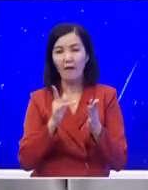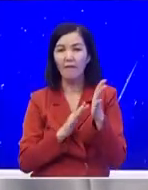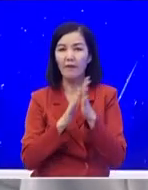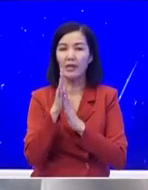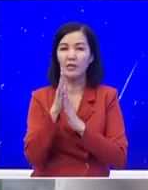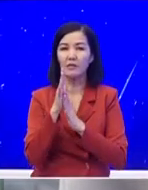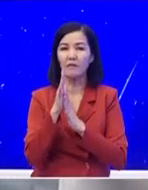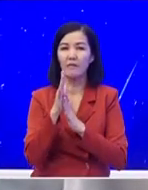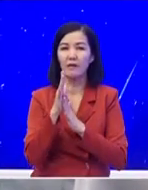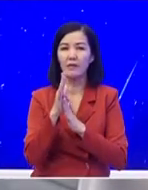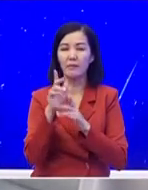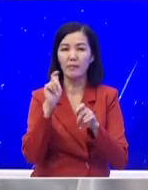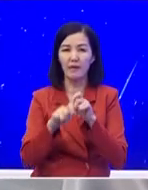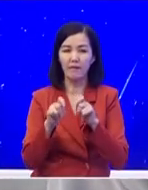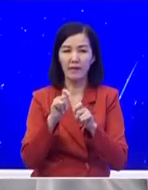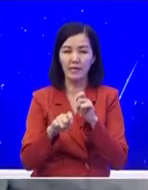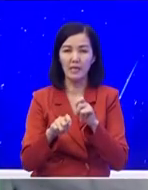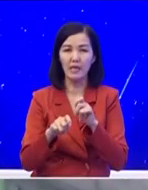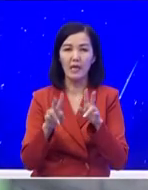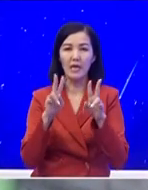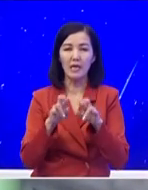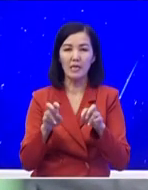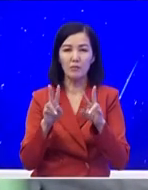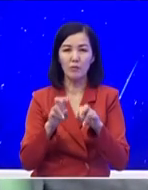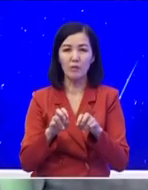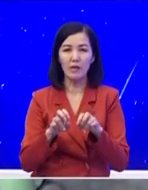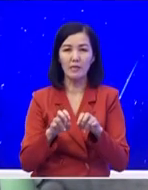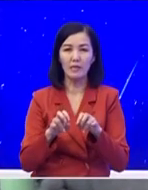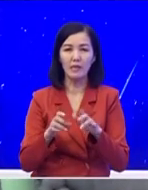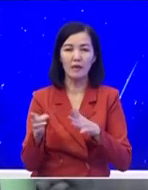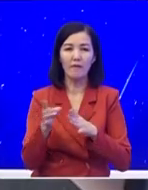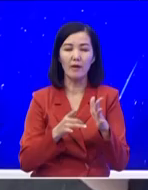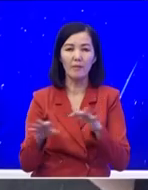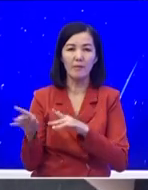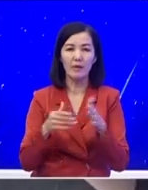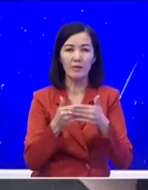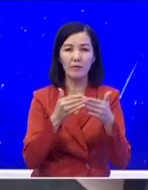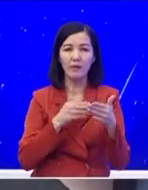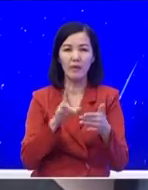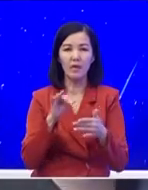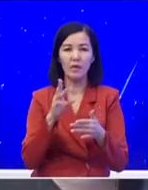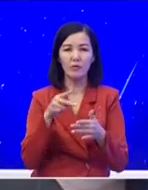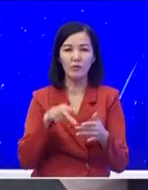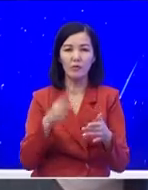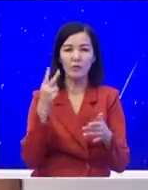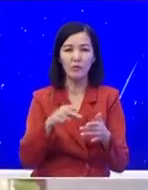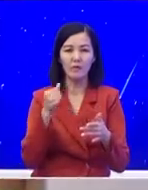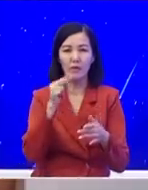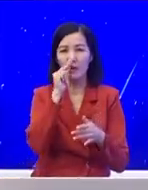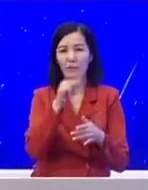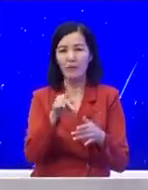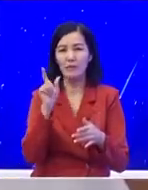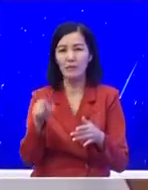выращивает растения, удалось в ходе проведения республиканского оперативно-профилактического мероприятия «Карасора-2020». Подозреваемый